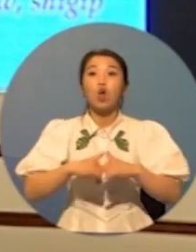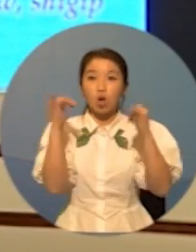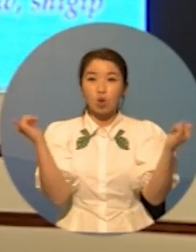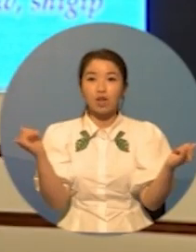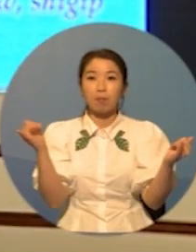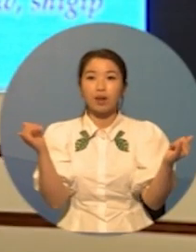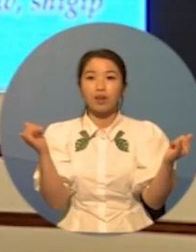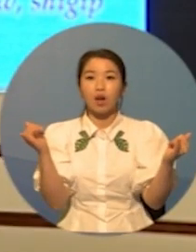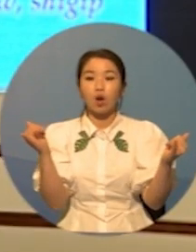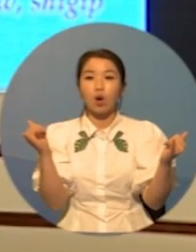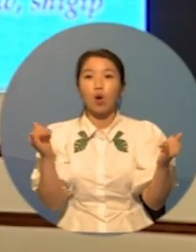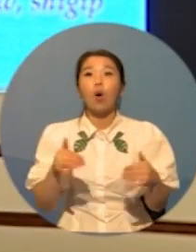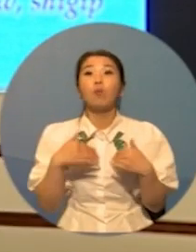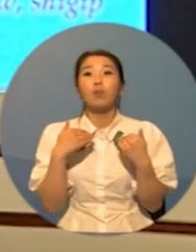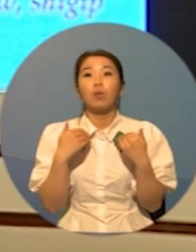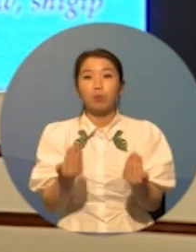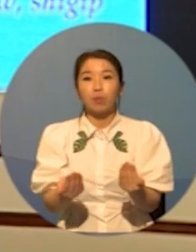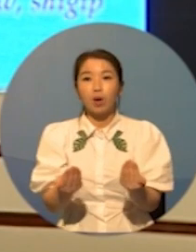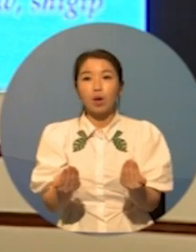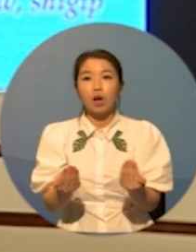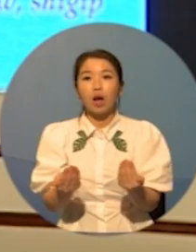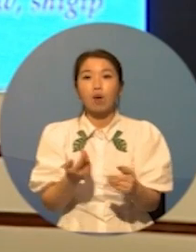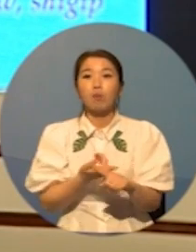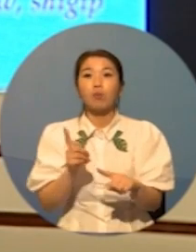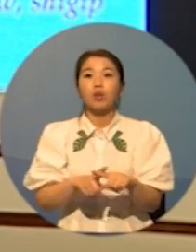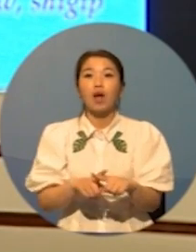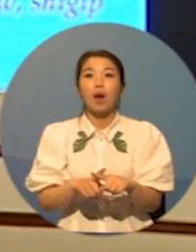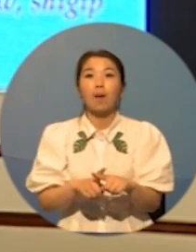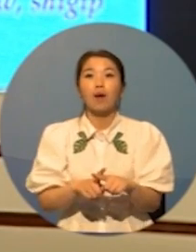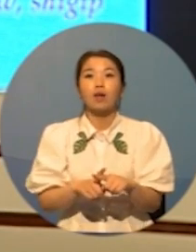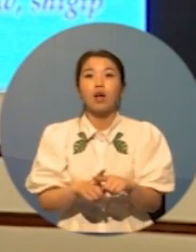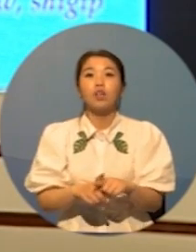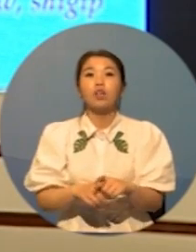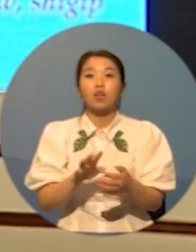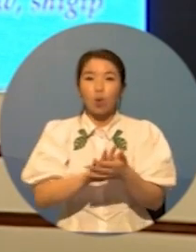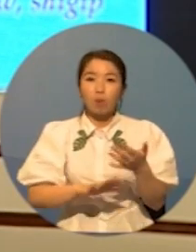Дауамлы хәзіргі мәхәл болып, бұнда баянлауыш қызметін атқарып келген.